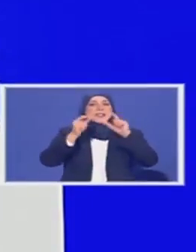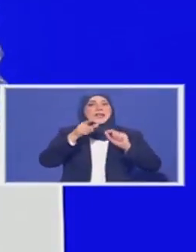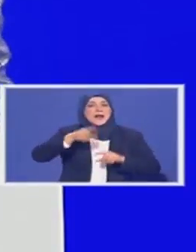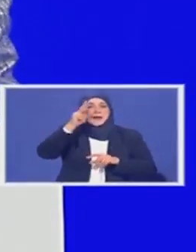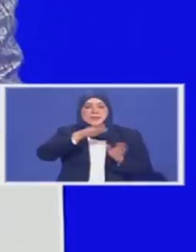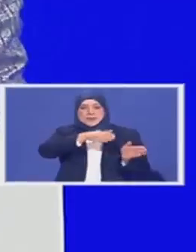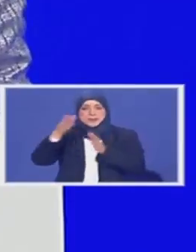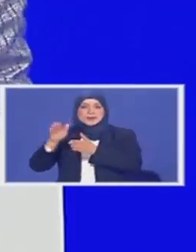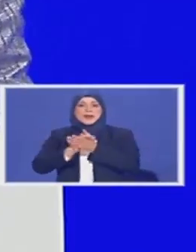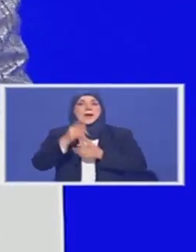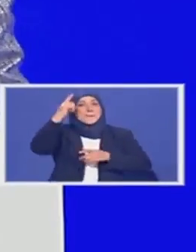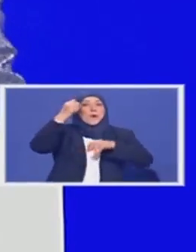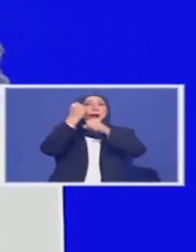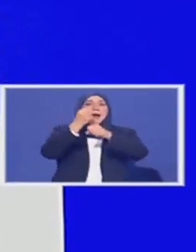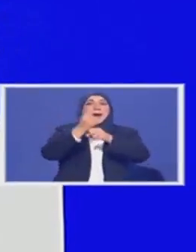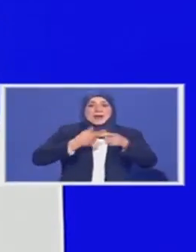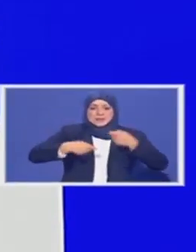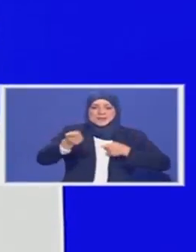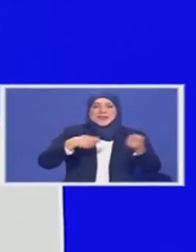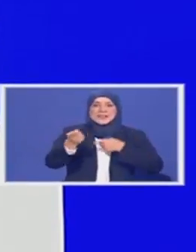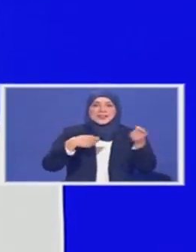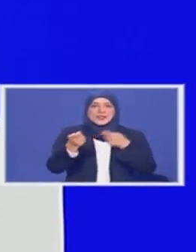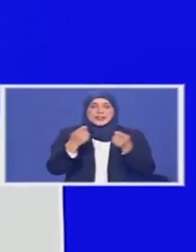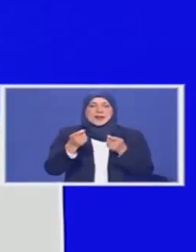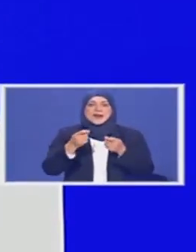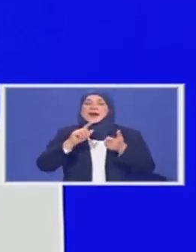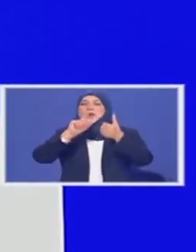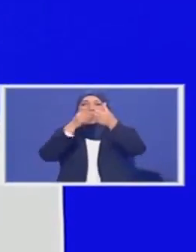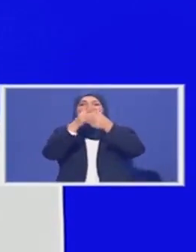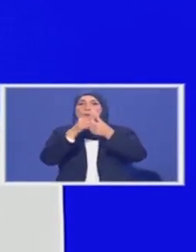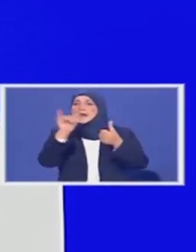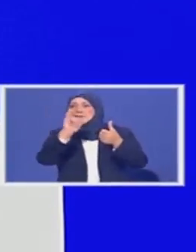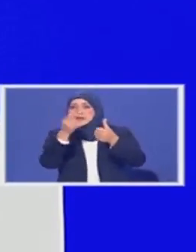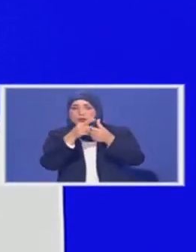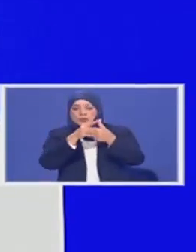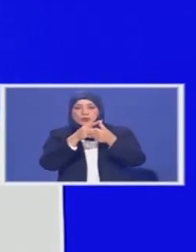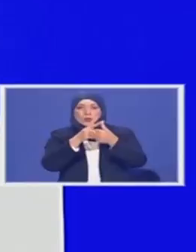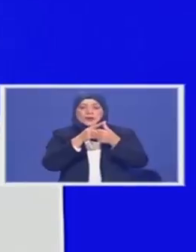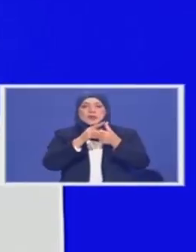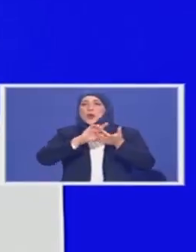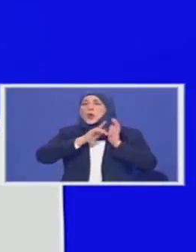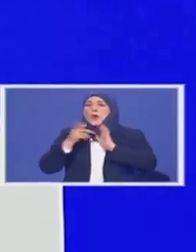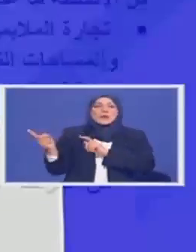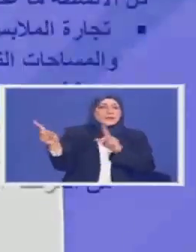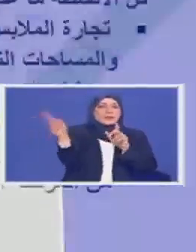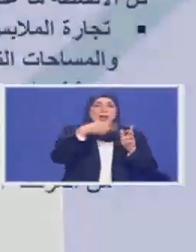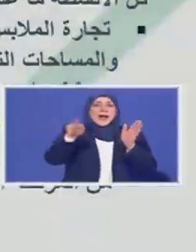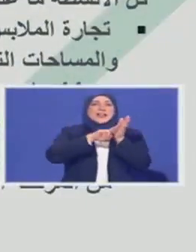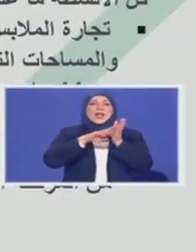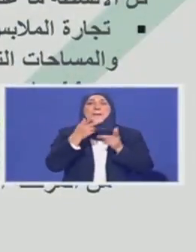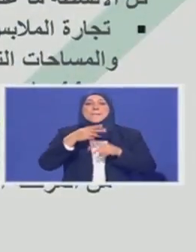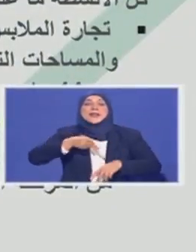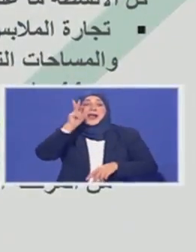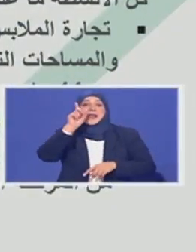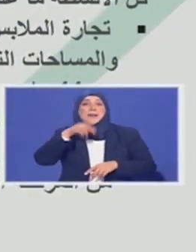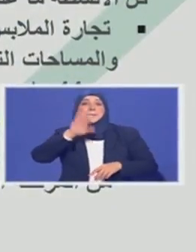بالنسبة للأنشطة التجارية بالمرحلة الأولى الأنشطة المعنية كل الأنشطة كما قلنا ما عدا تجارة الملابس